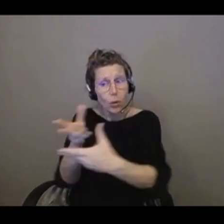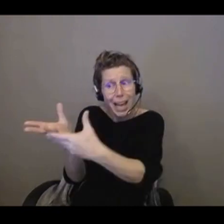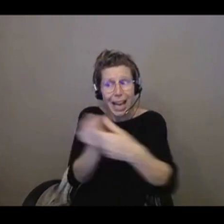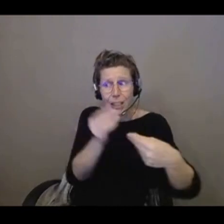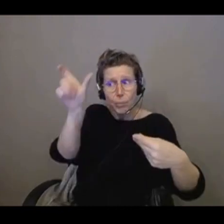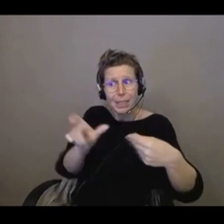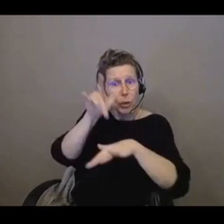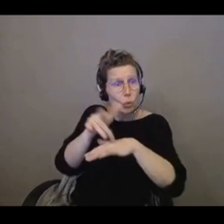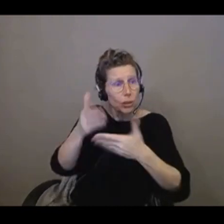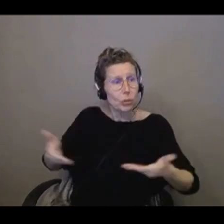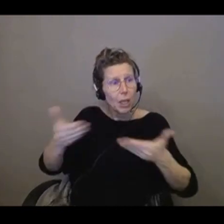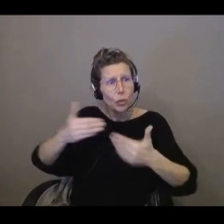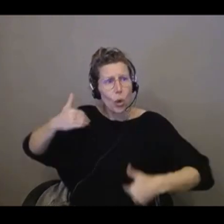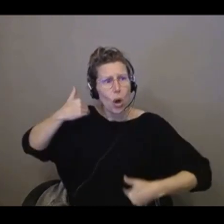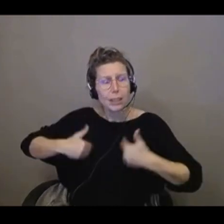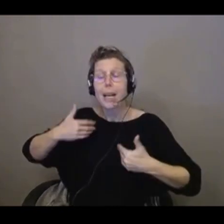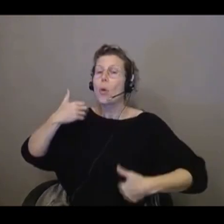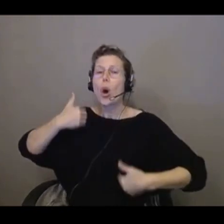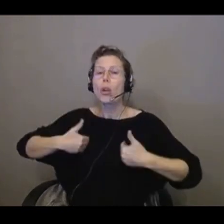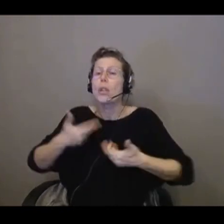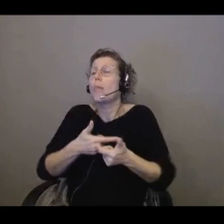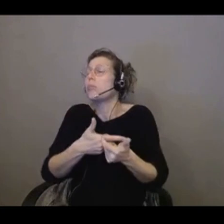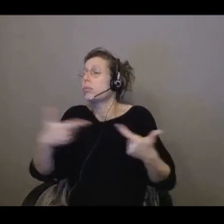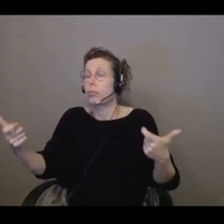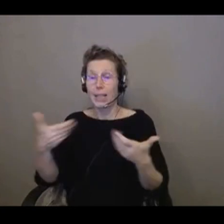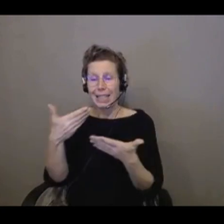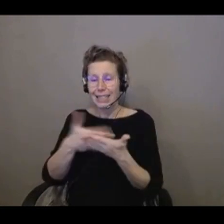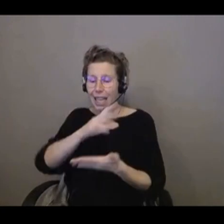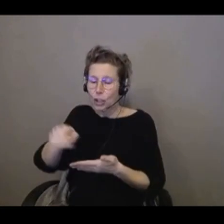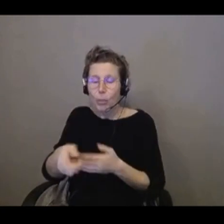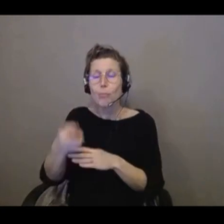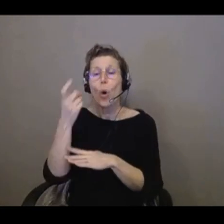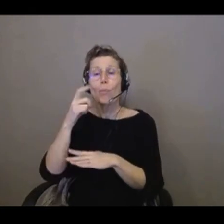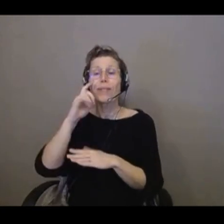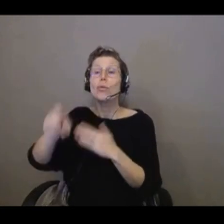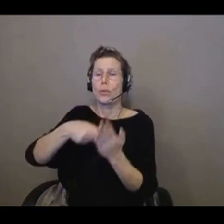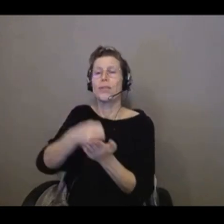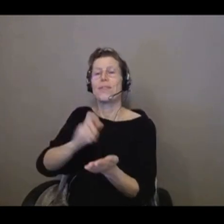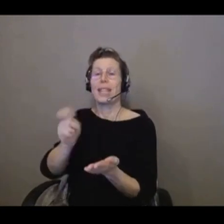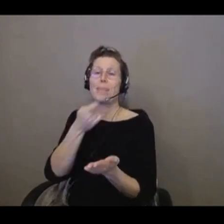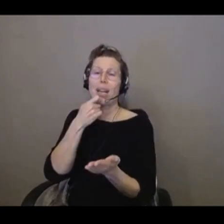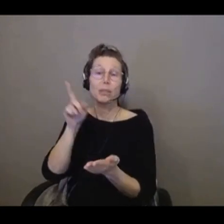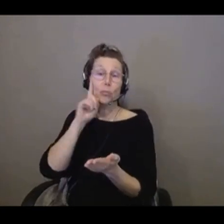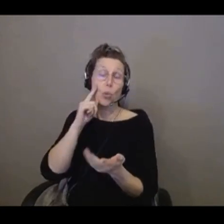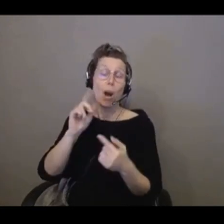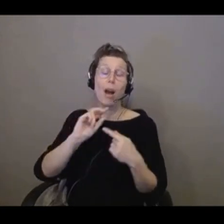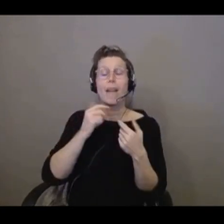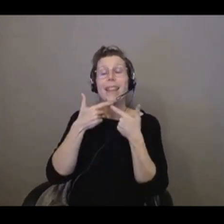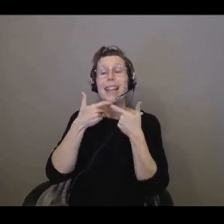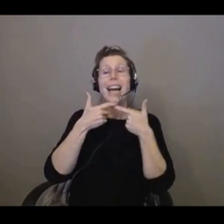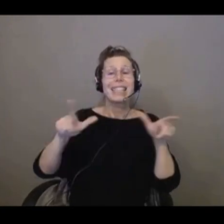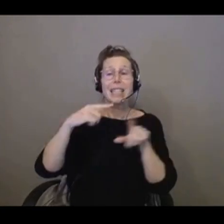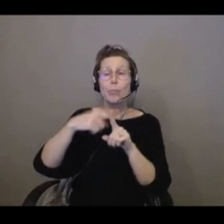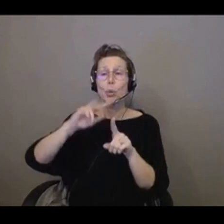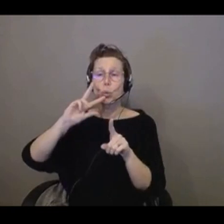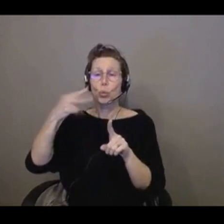de fin mars. Parce que, une fois de plus, l'accessibilité et l'humain, ça fait vraiment la paire. Sans l'humain, on